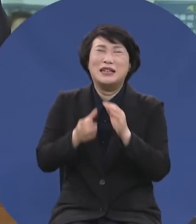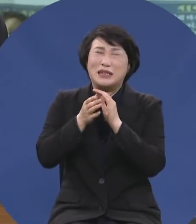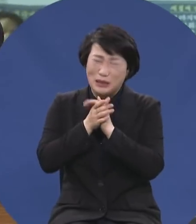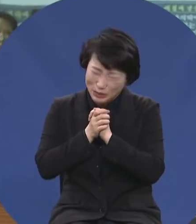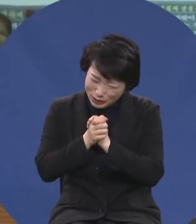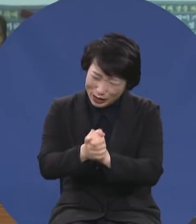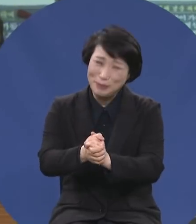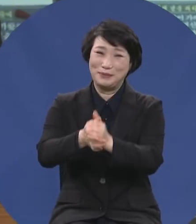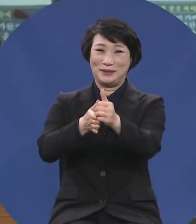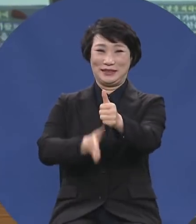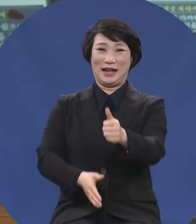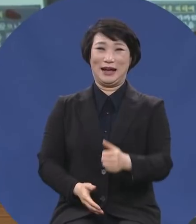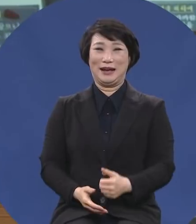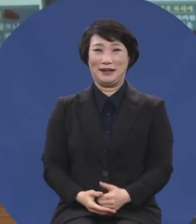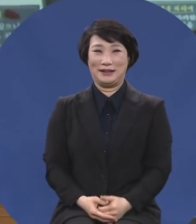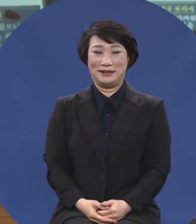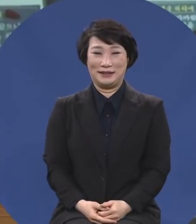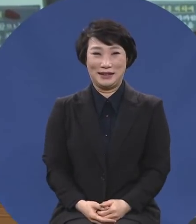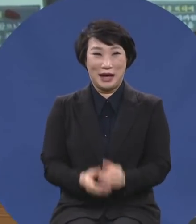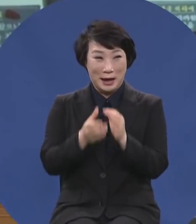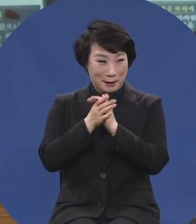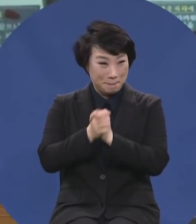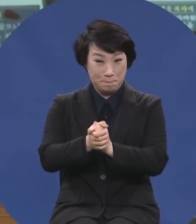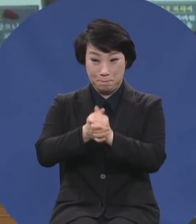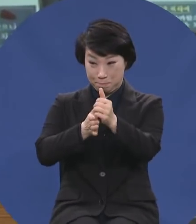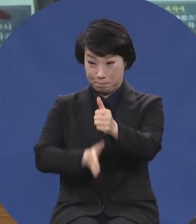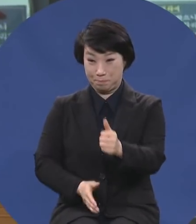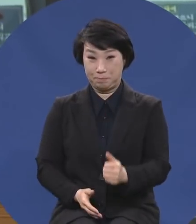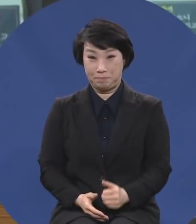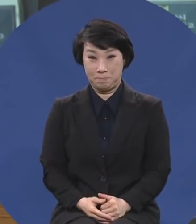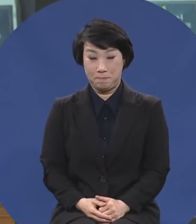기도하라 그 말입니다. 아멘 합시다.